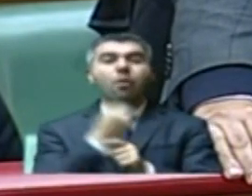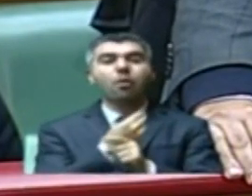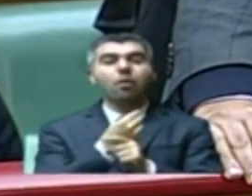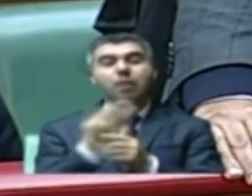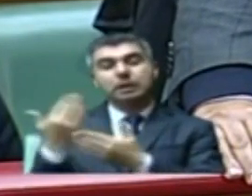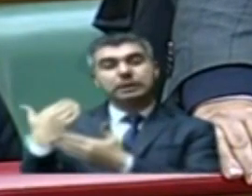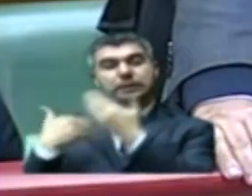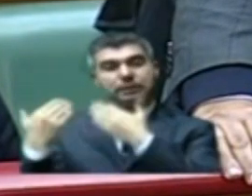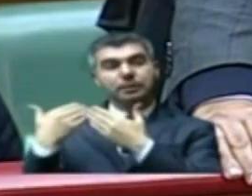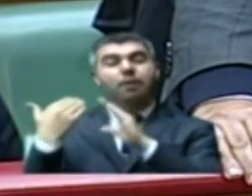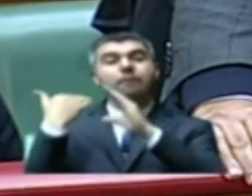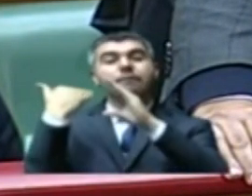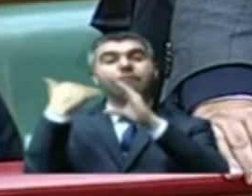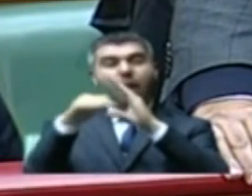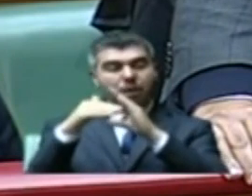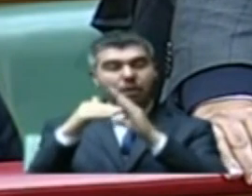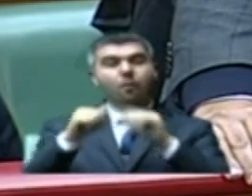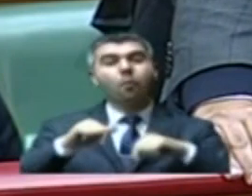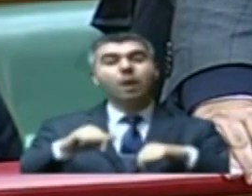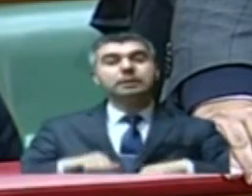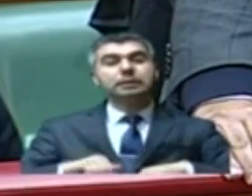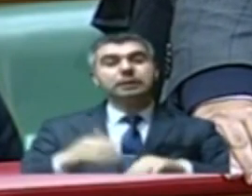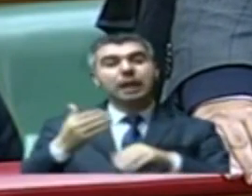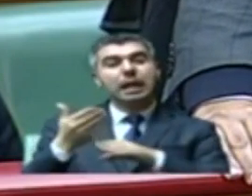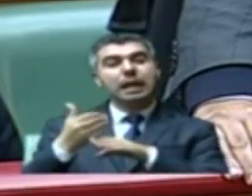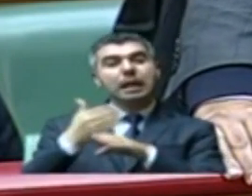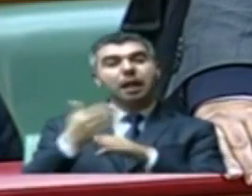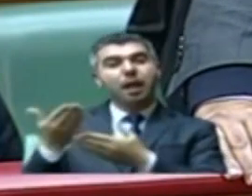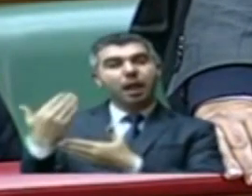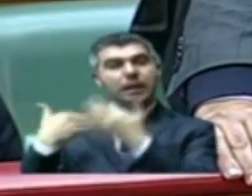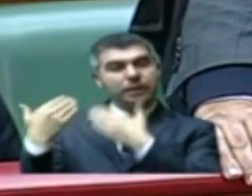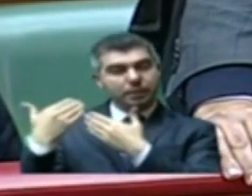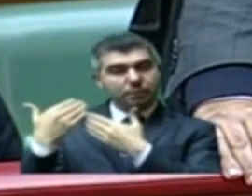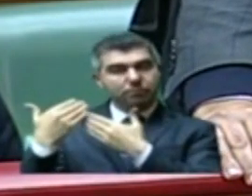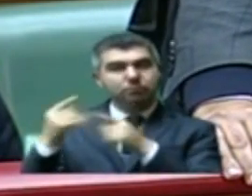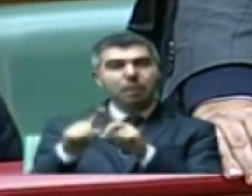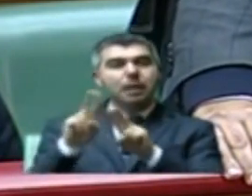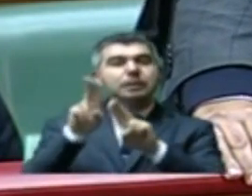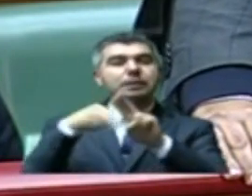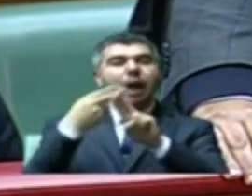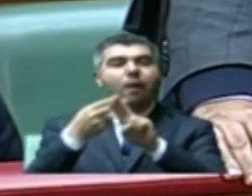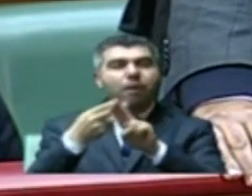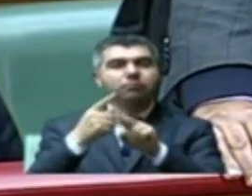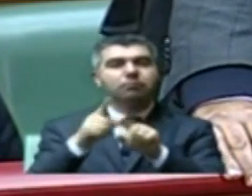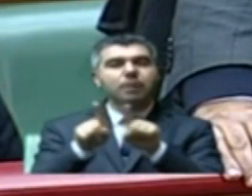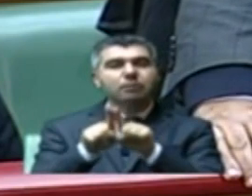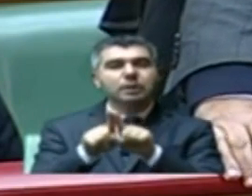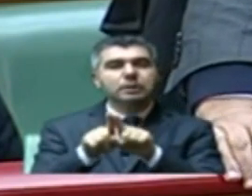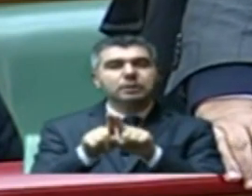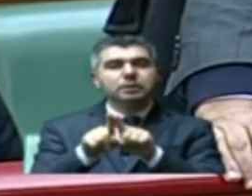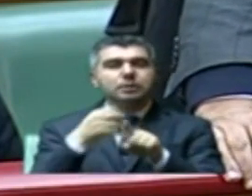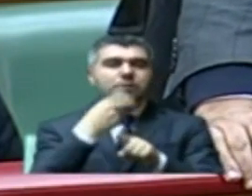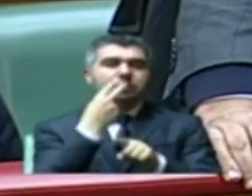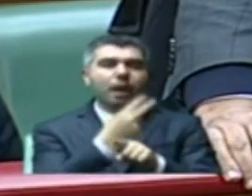طرحناه للوزير ديال القطاع، ولكن الجواب السيد الوزير كان جوابا غير كافيا وغير شافيا. السيد الوزير خصكم تعرفوا